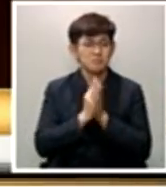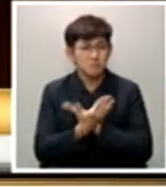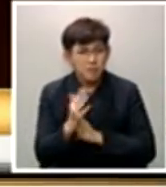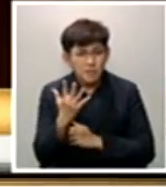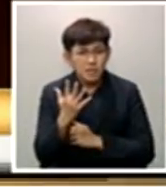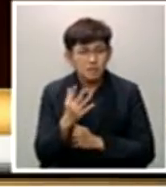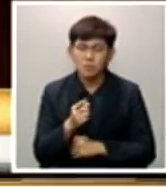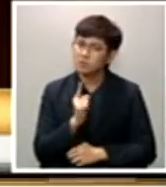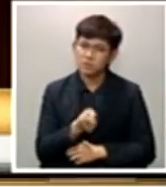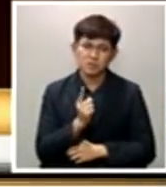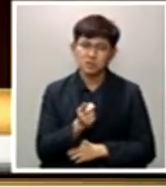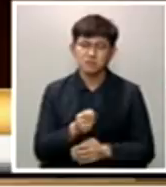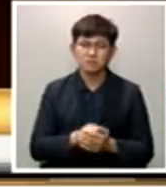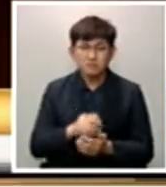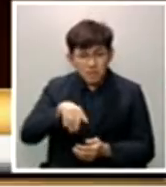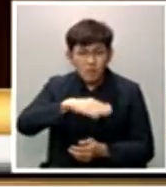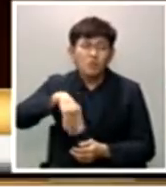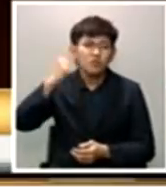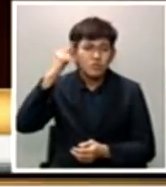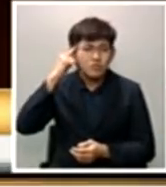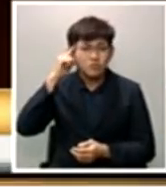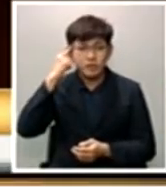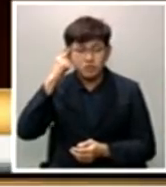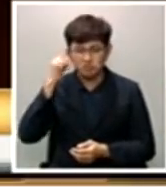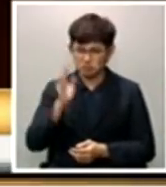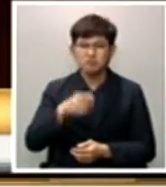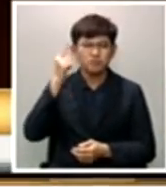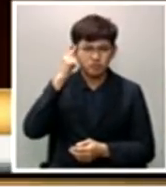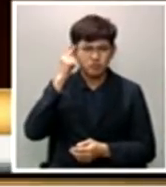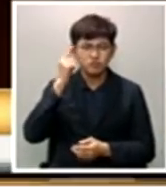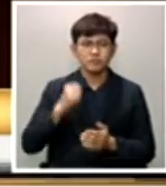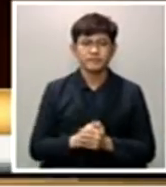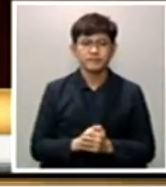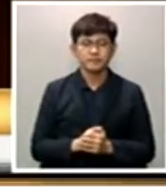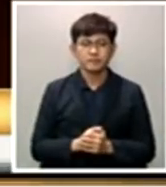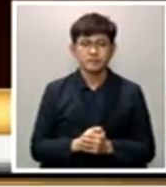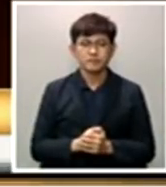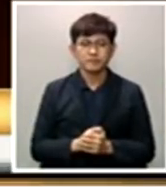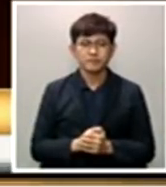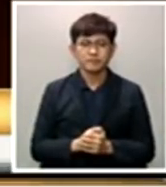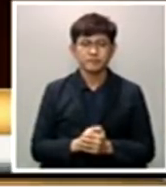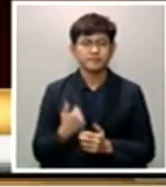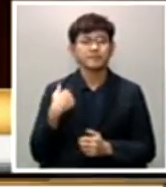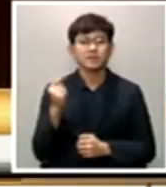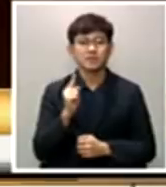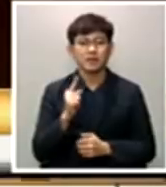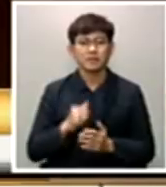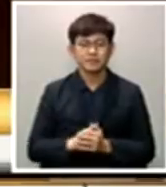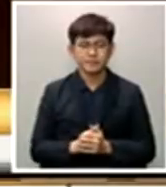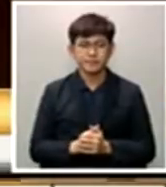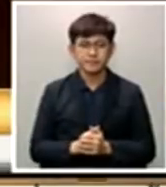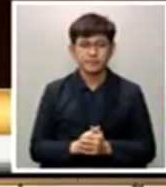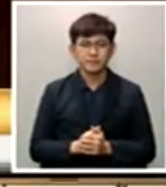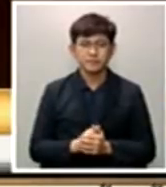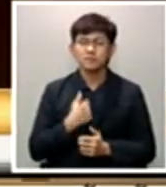นี่คือข้อเท็จจริงเลยท่านก็รู้ไม่ใช่ว่าไม่รู้นะครับเอาล่ะอีกสิ่งหนึ่งที่ผมเอ่ยอด